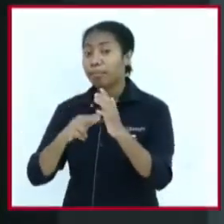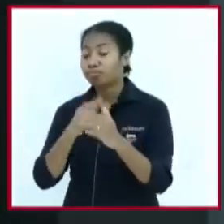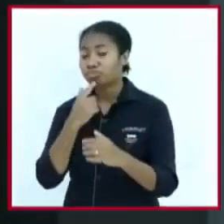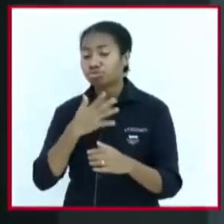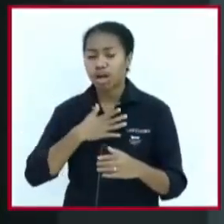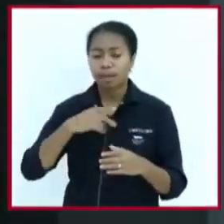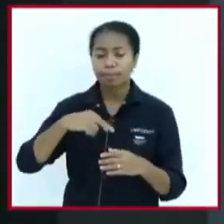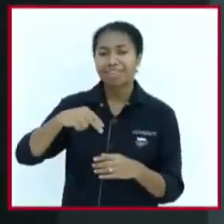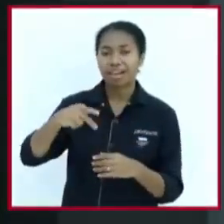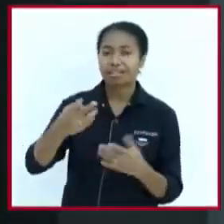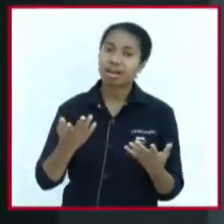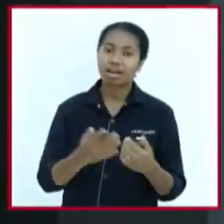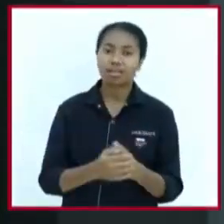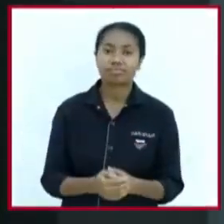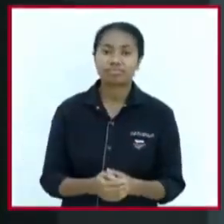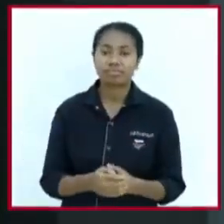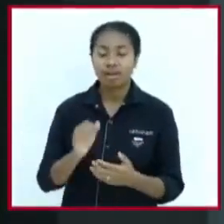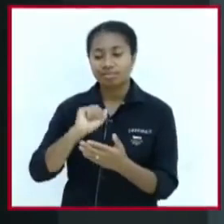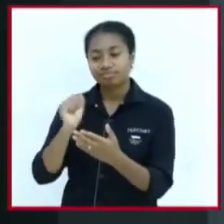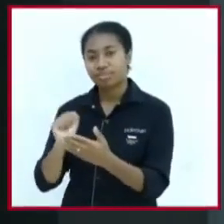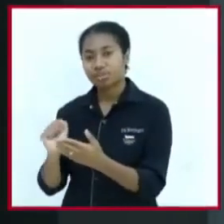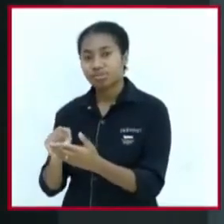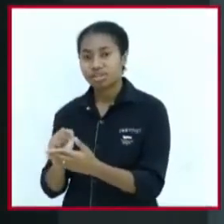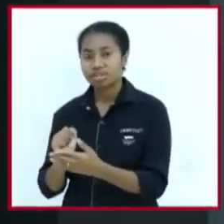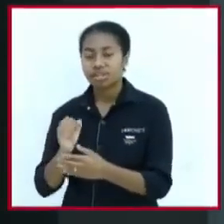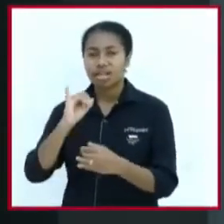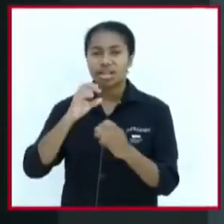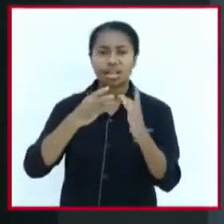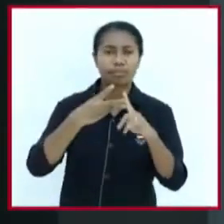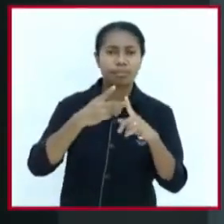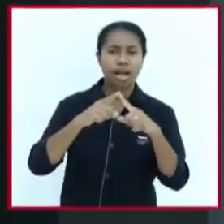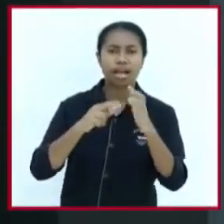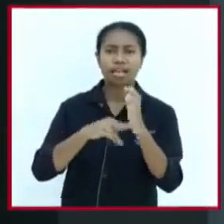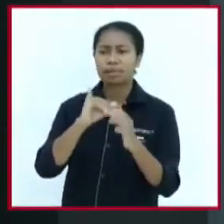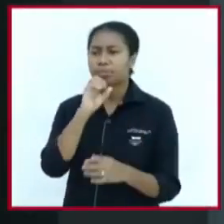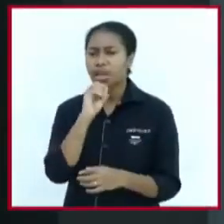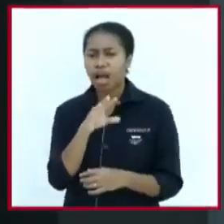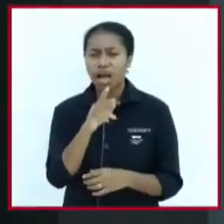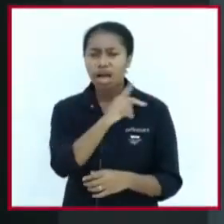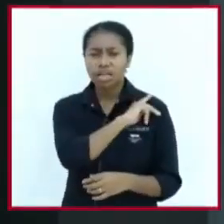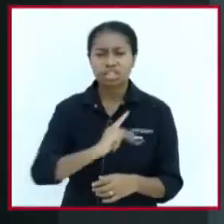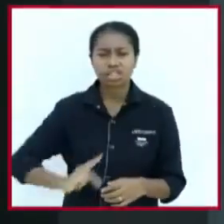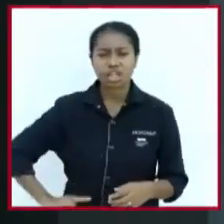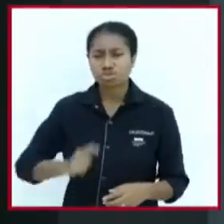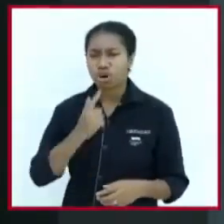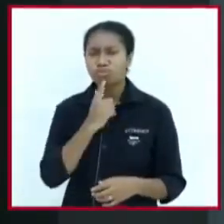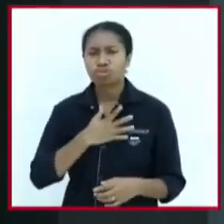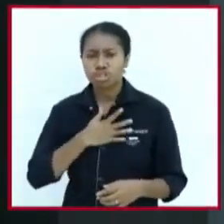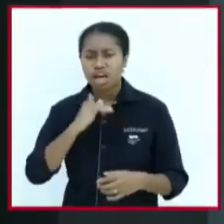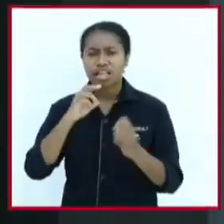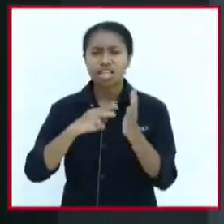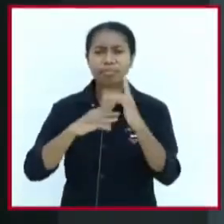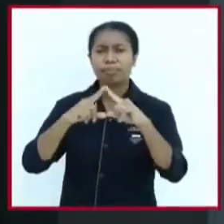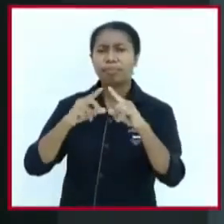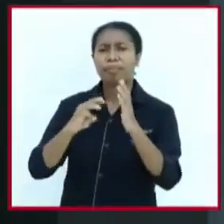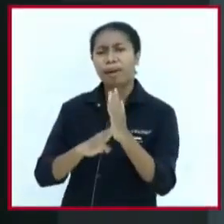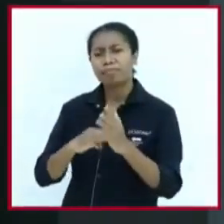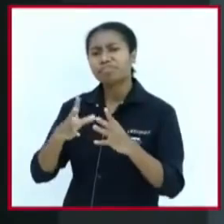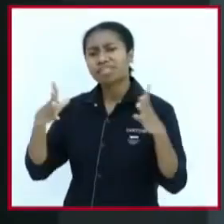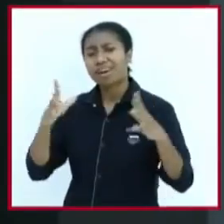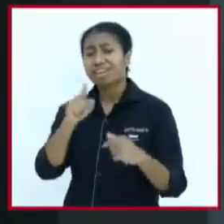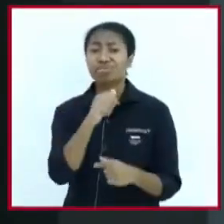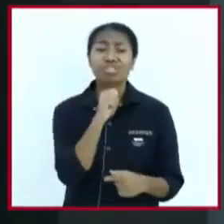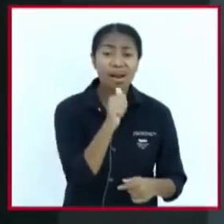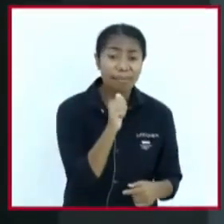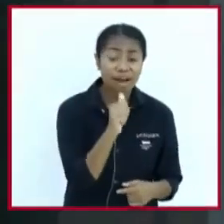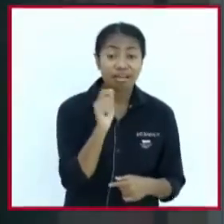surat Ibrani berkata Kristen juga punya imam-imam besar Imam besarnya siapa Yesus